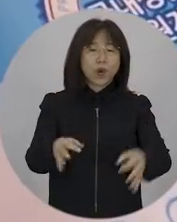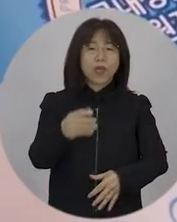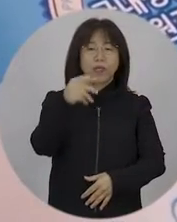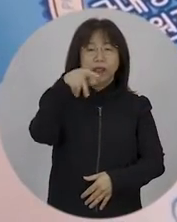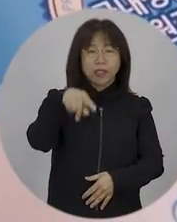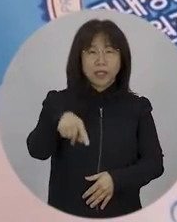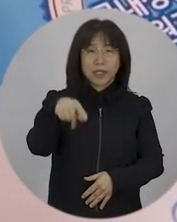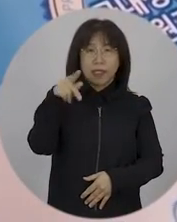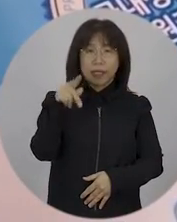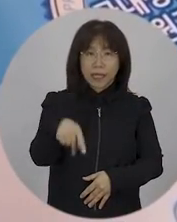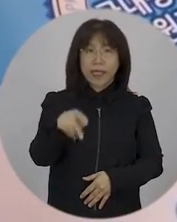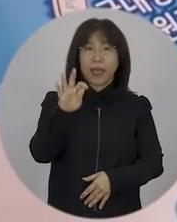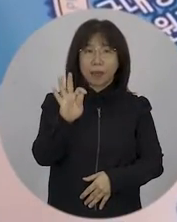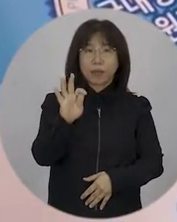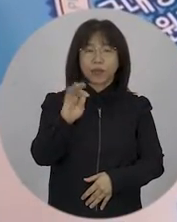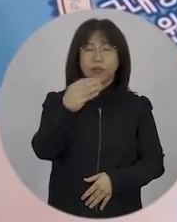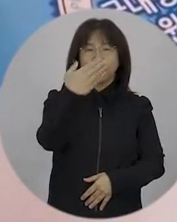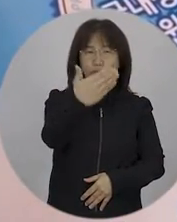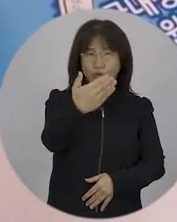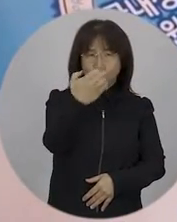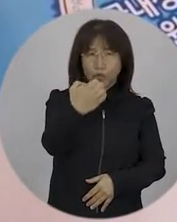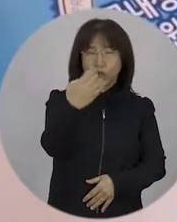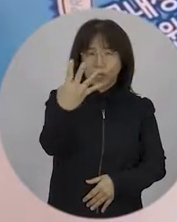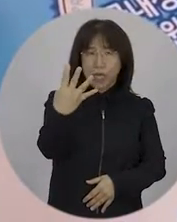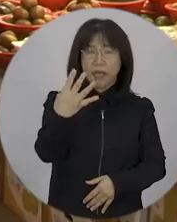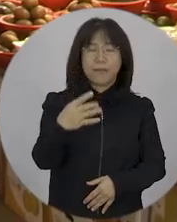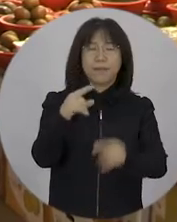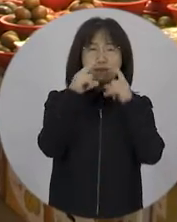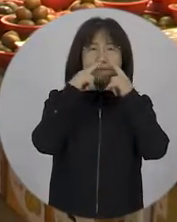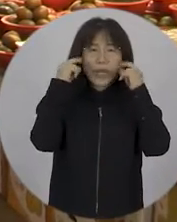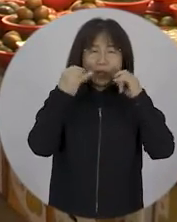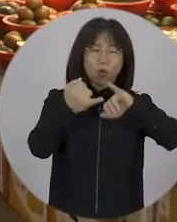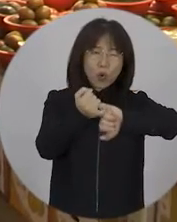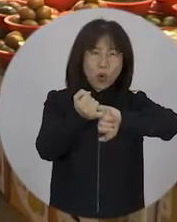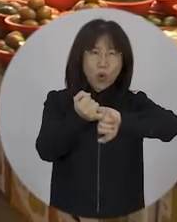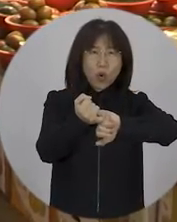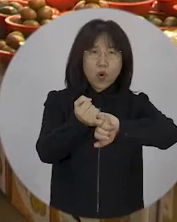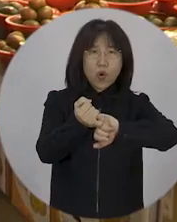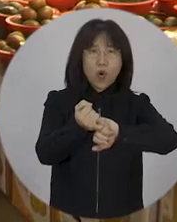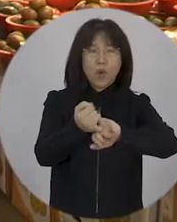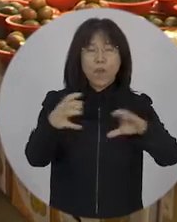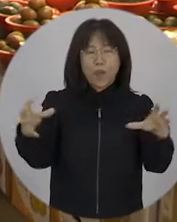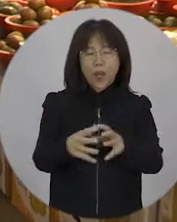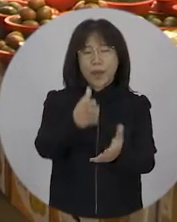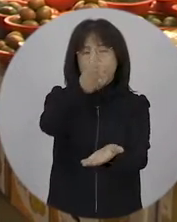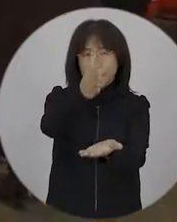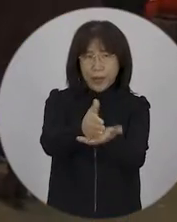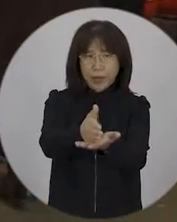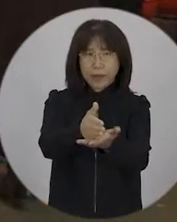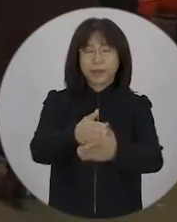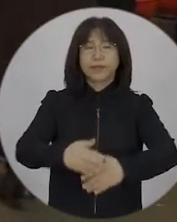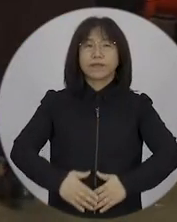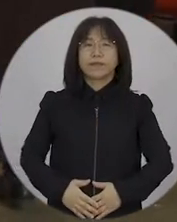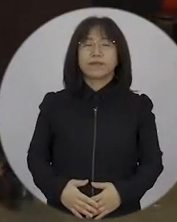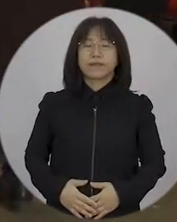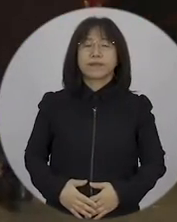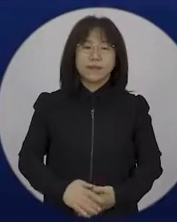구사 마스크를 상시 착용하고 감염 위험이 높은 시설이나 사적 모임은 자제해야 합니다